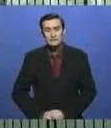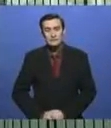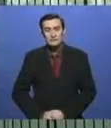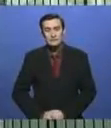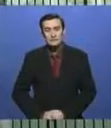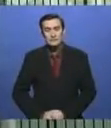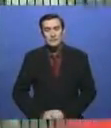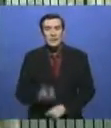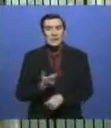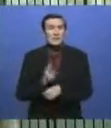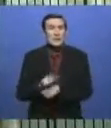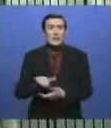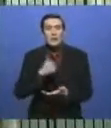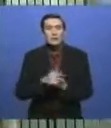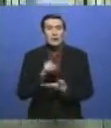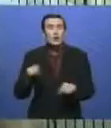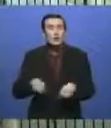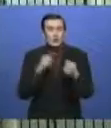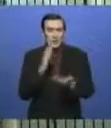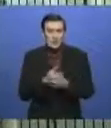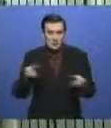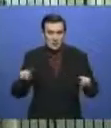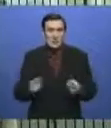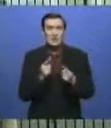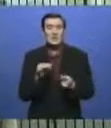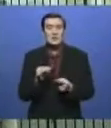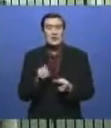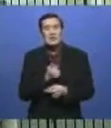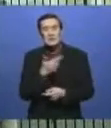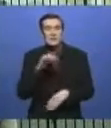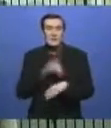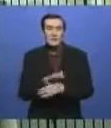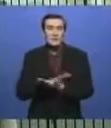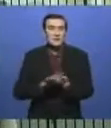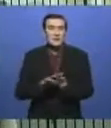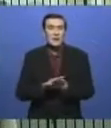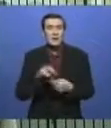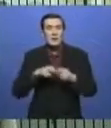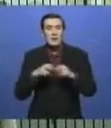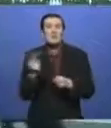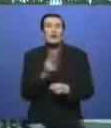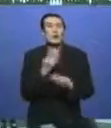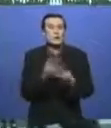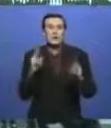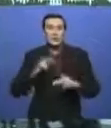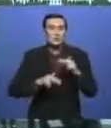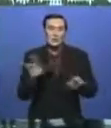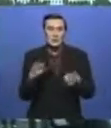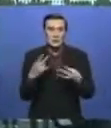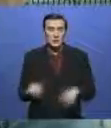самое главное это то что нарушитель задержан и я думаю что из-за нескольких случаев нет необходимости строить второе ограждение